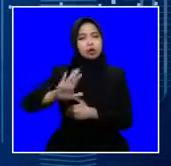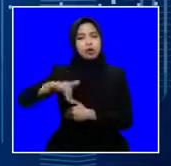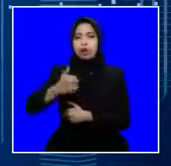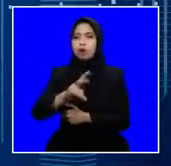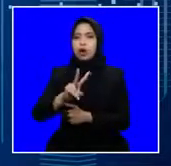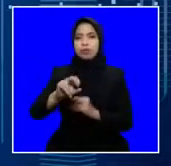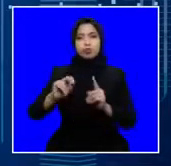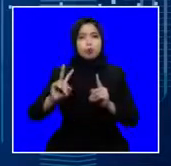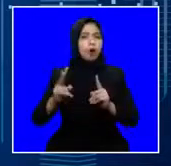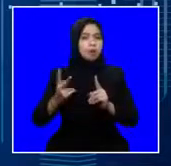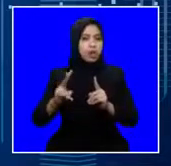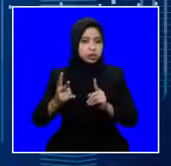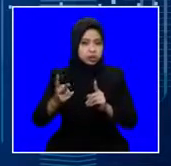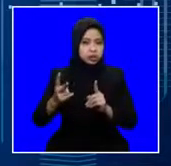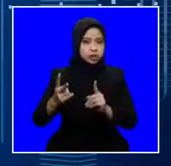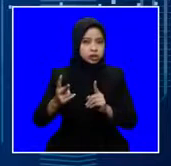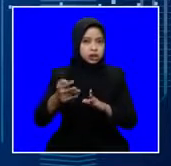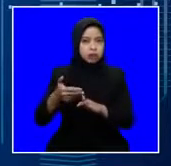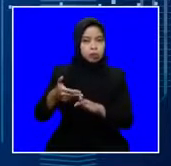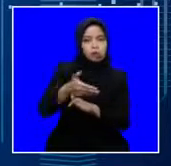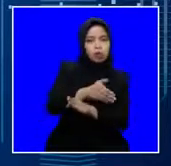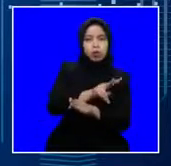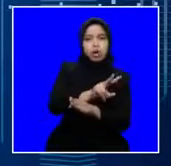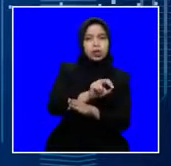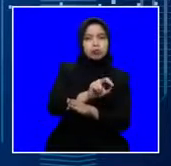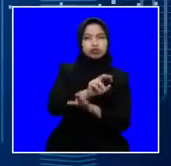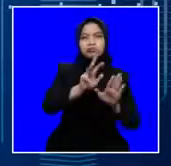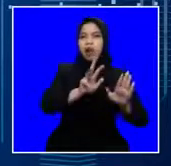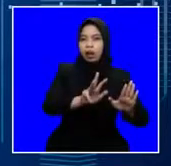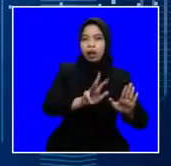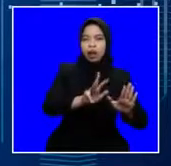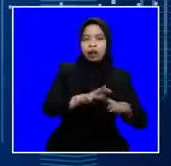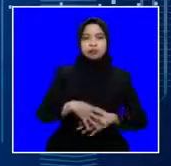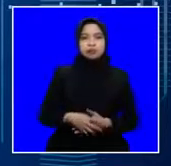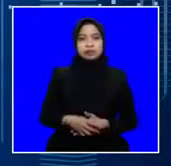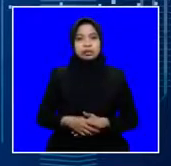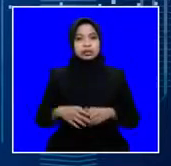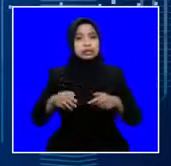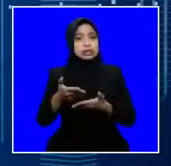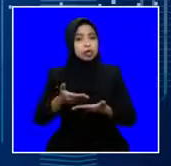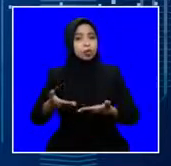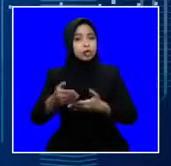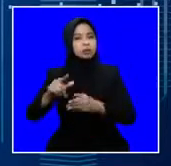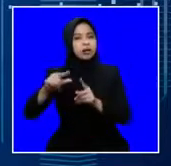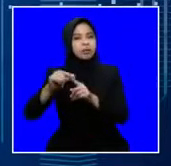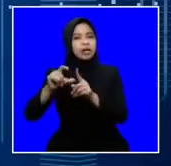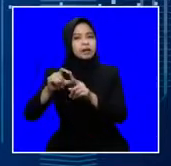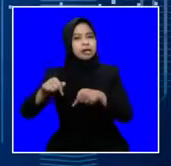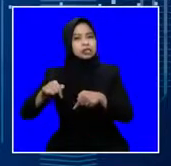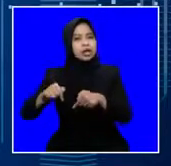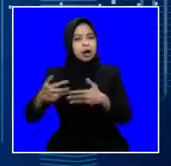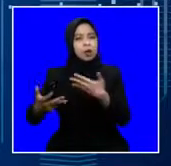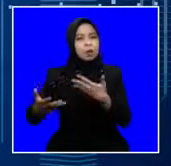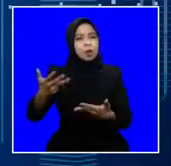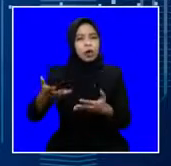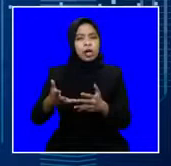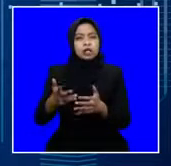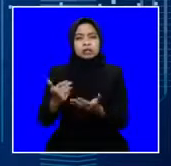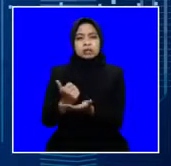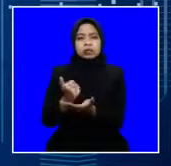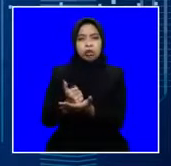2012, sejak 2009 bahkan dalam hal ini, LPDP saat ini sudah